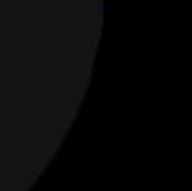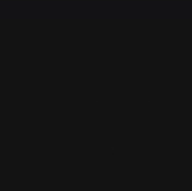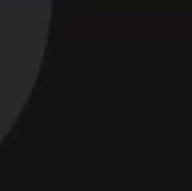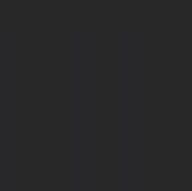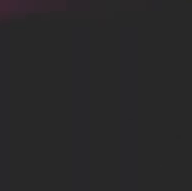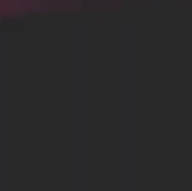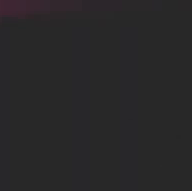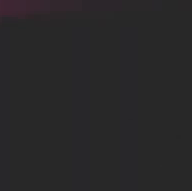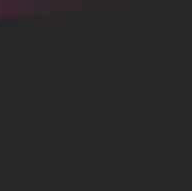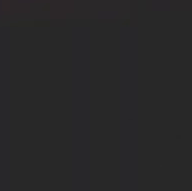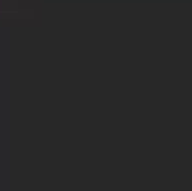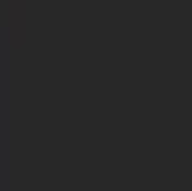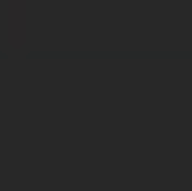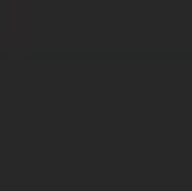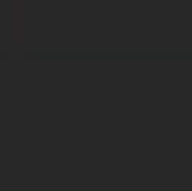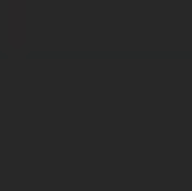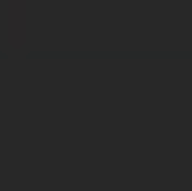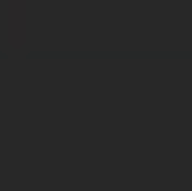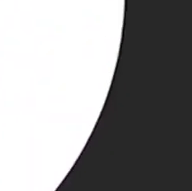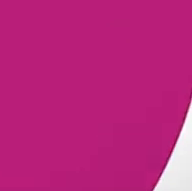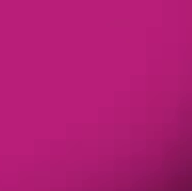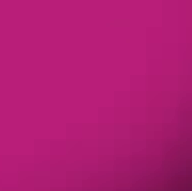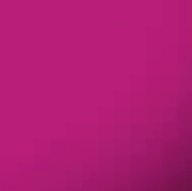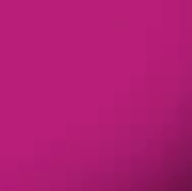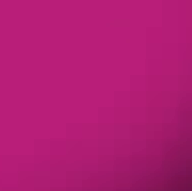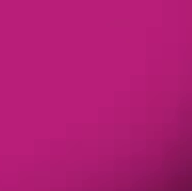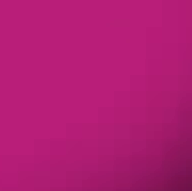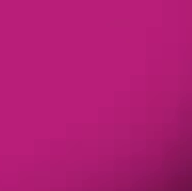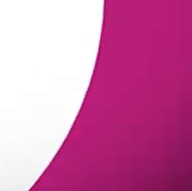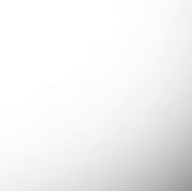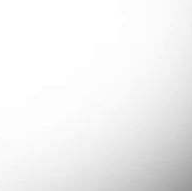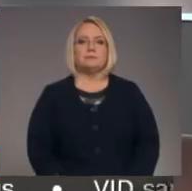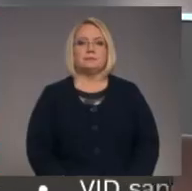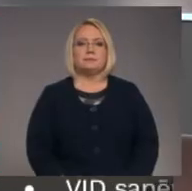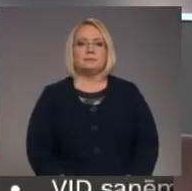Re, visi ēters ir te!